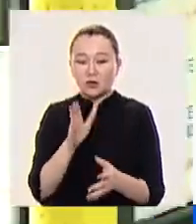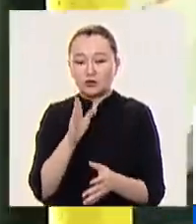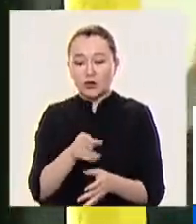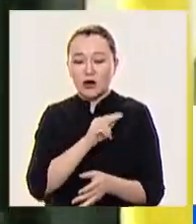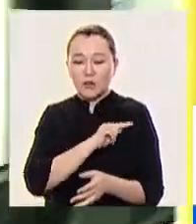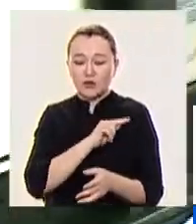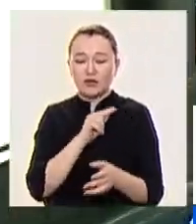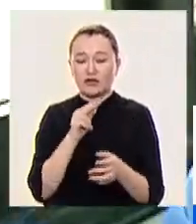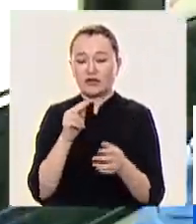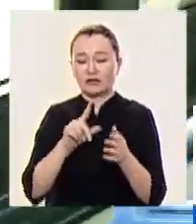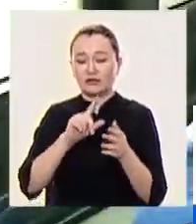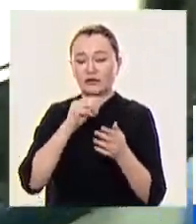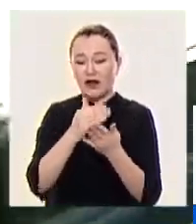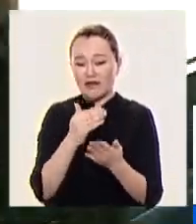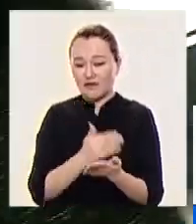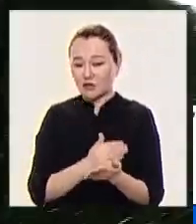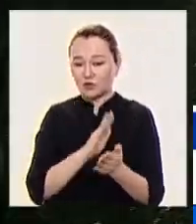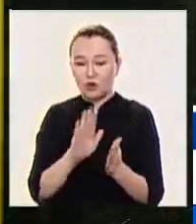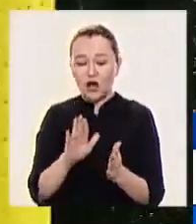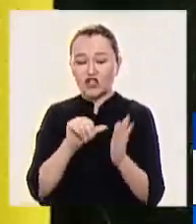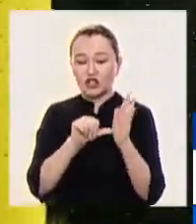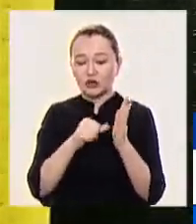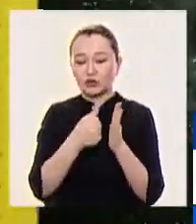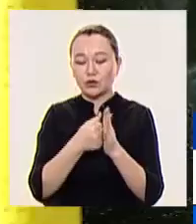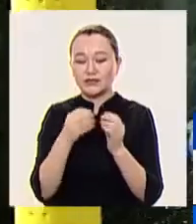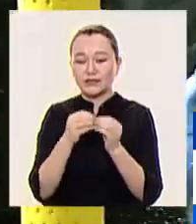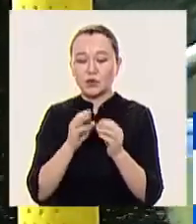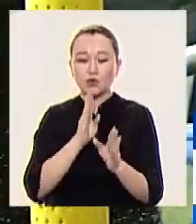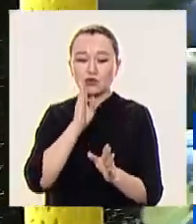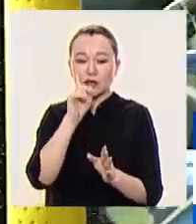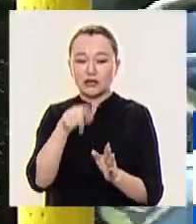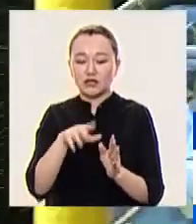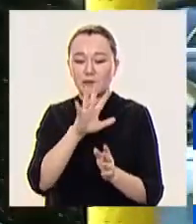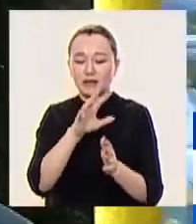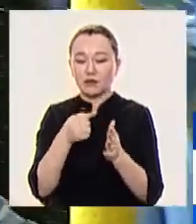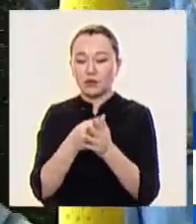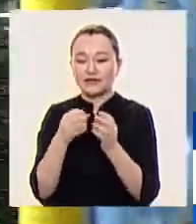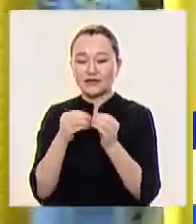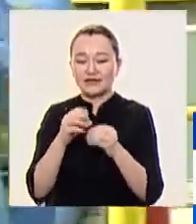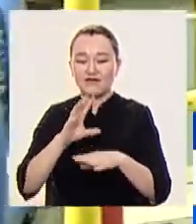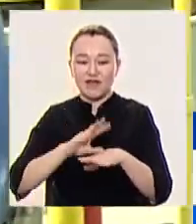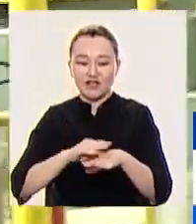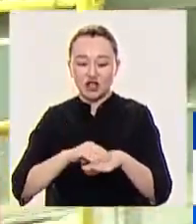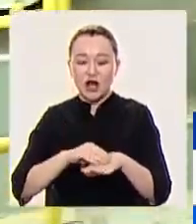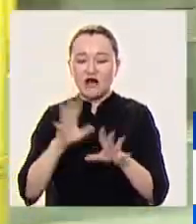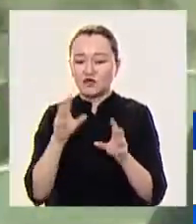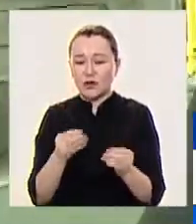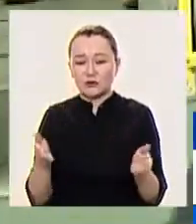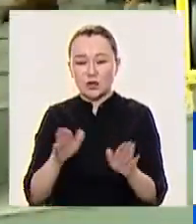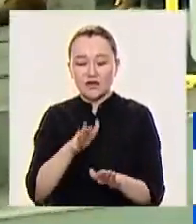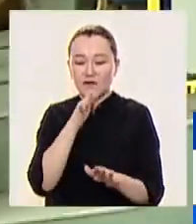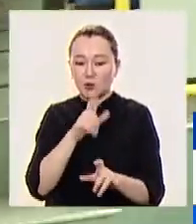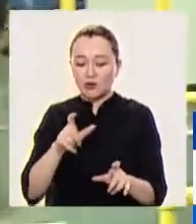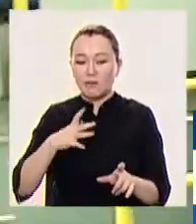в определенные часы. Это с 6 до 10 утра, а также с 5 до 10 часов вечера. Все остальное время